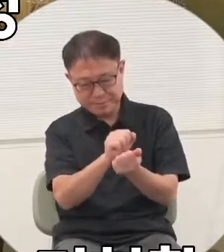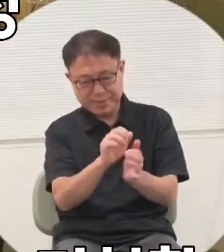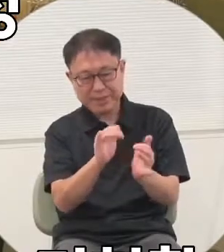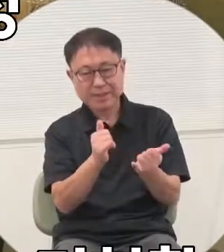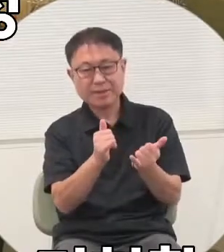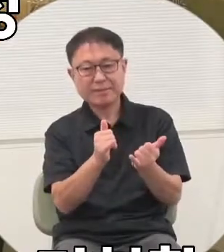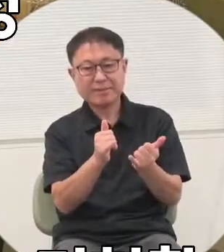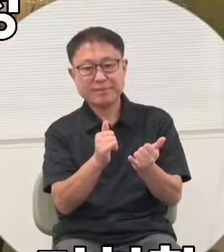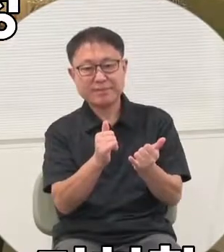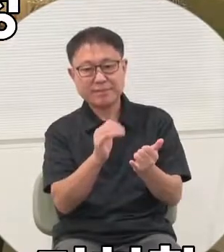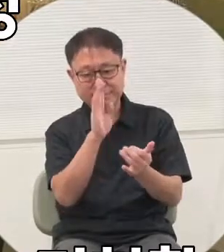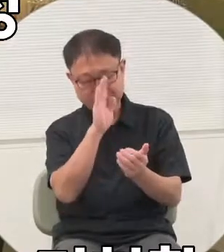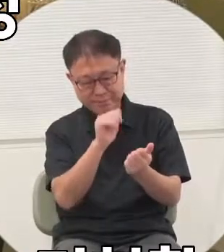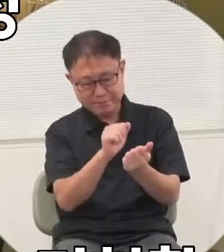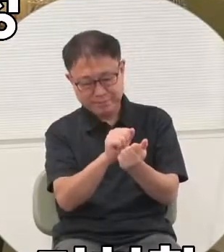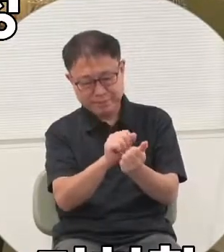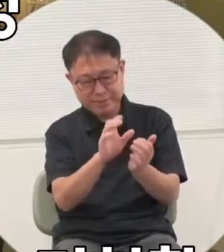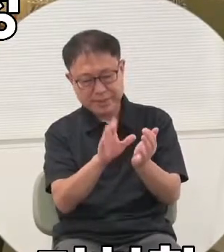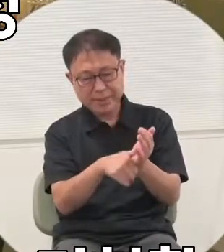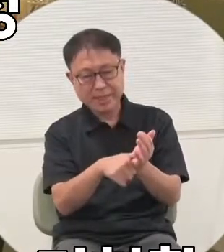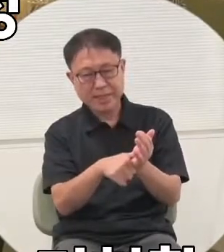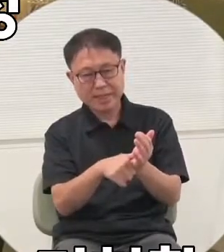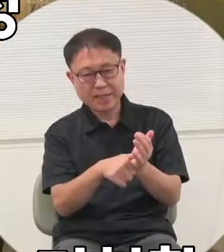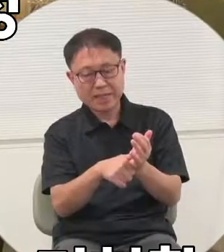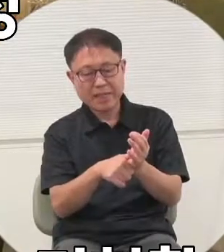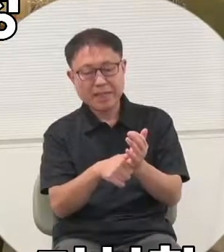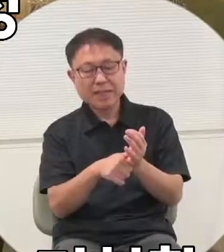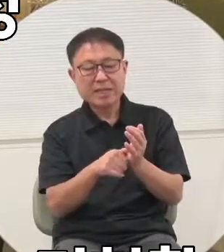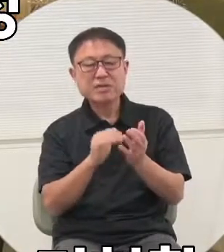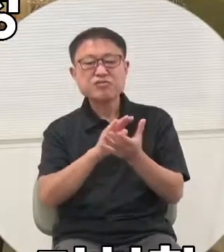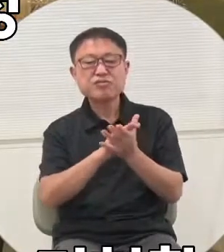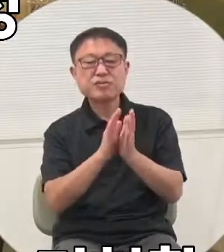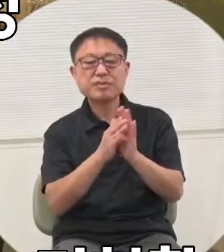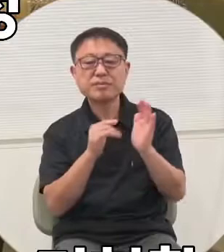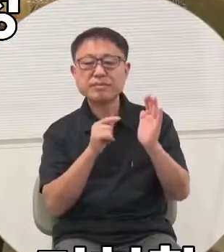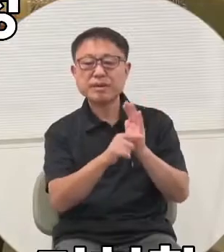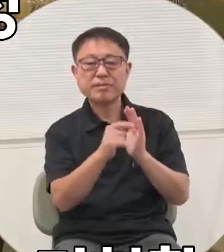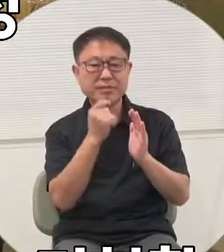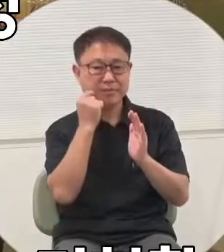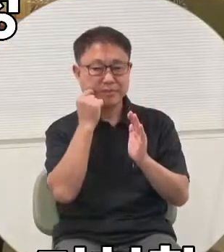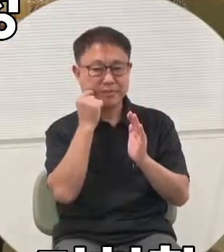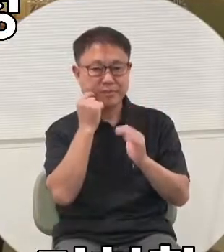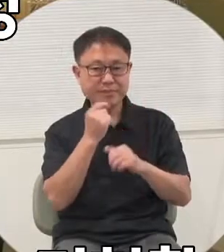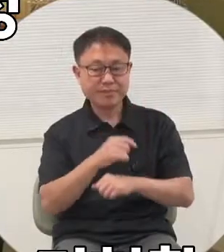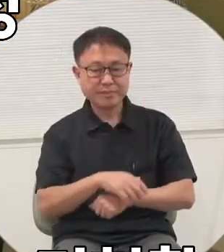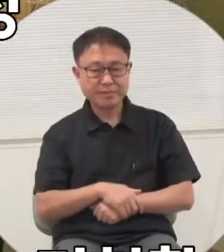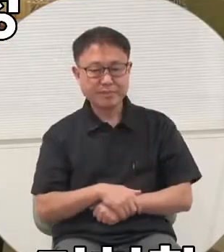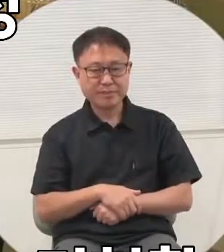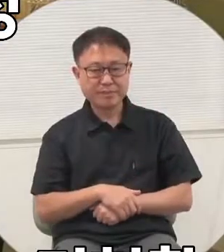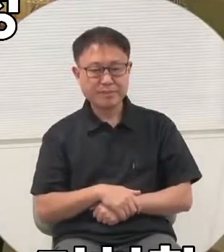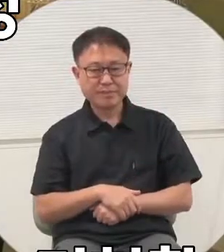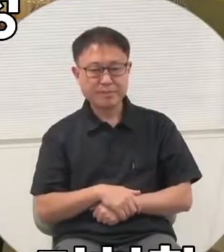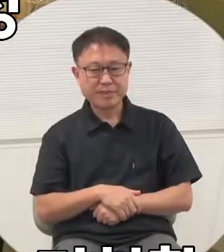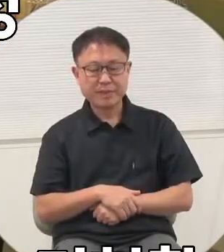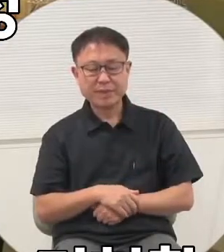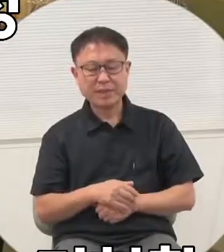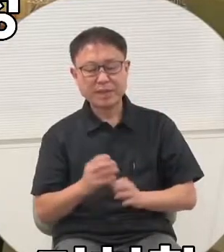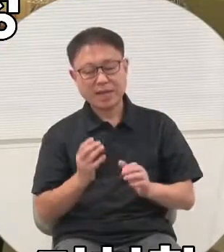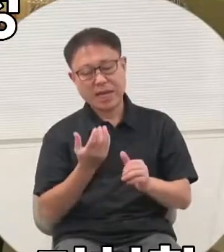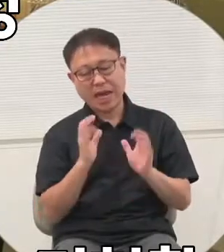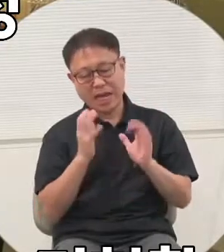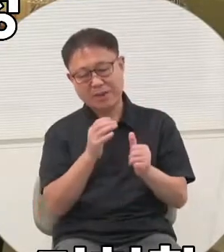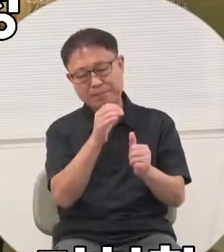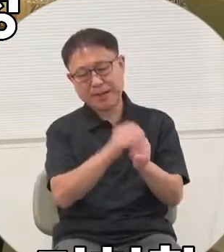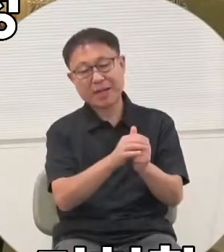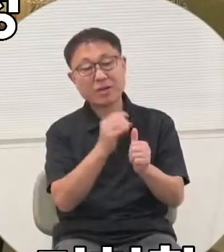것들이 있을 때 못 가요. 어린이집이나 유치원은. 근데 맞벌이에요. 그럼 아이들 맡길 데가 없잖아요. 그래서 그